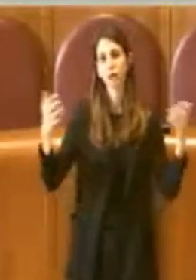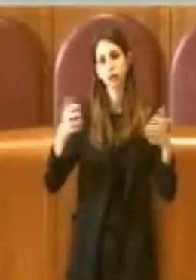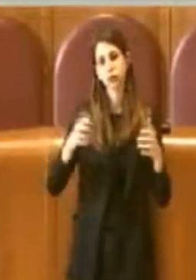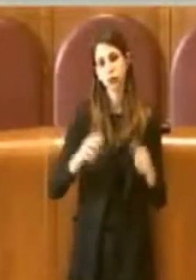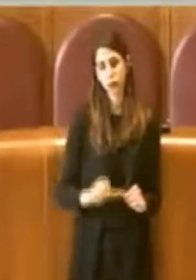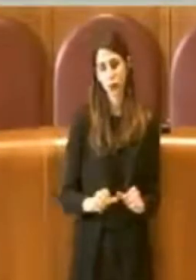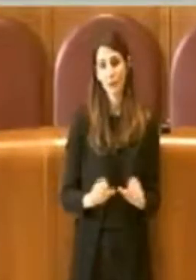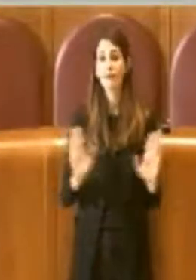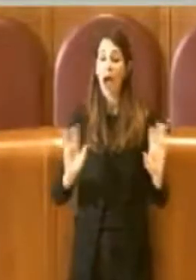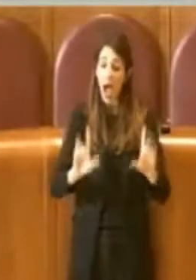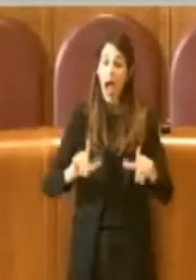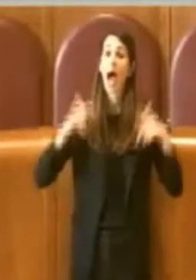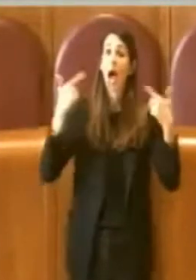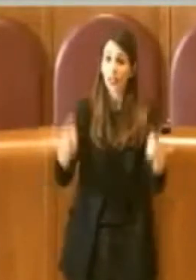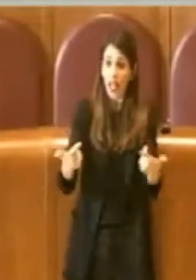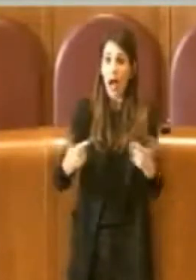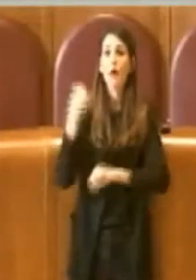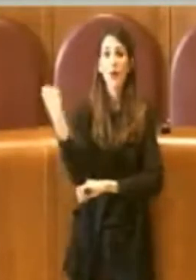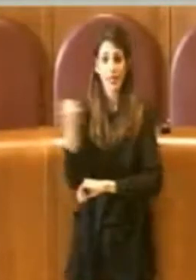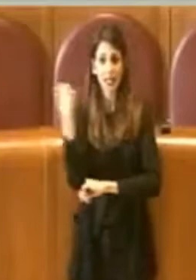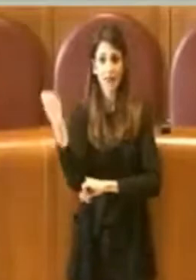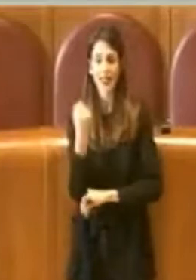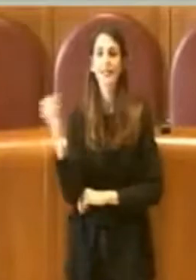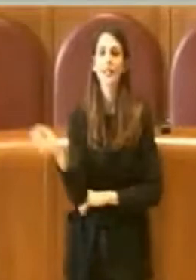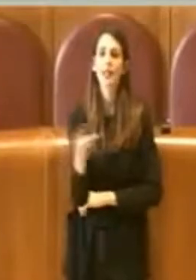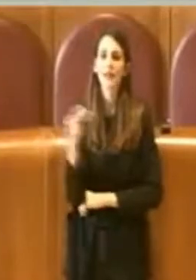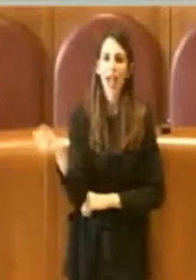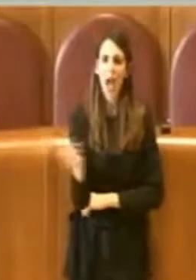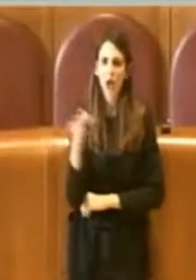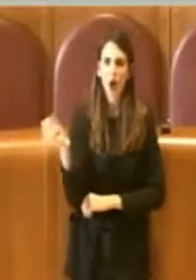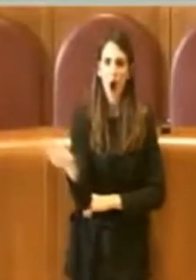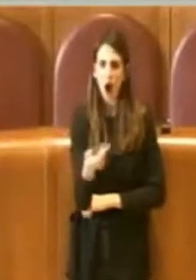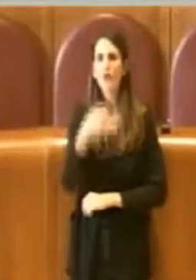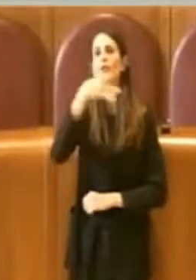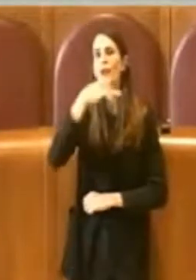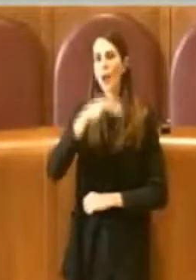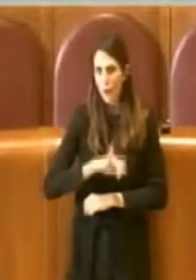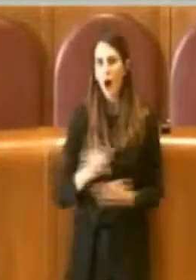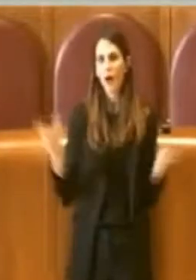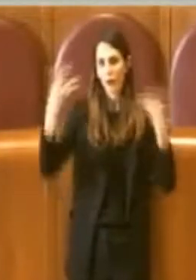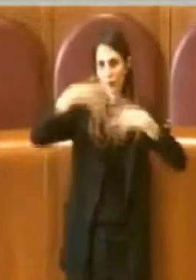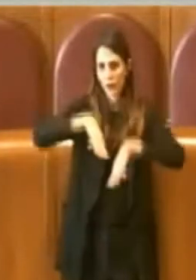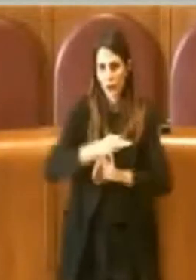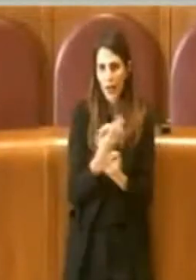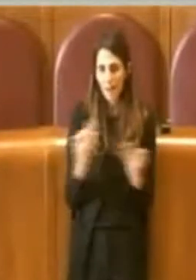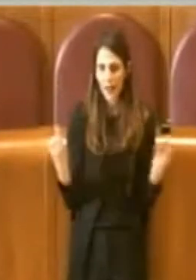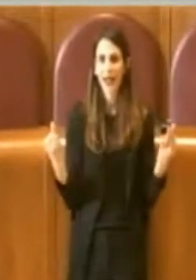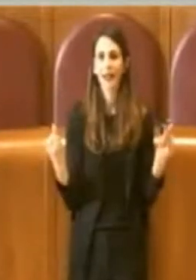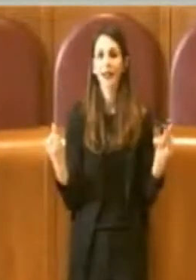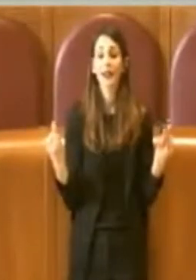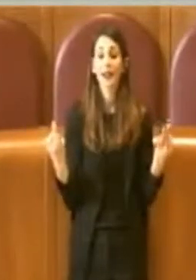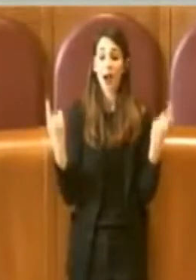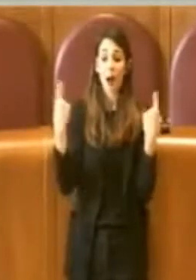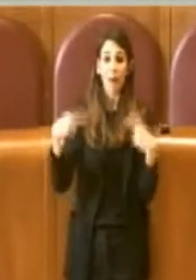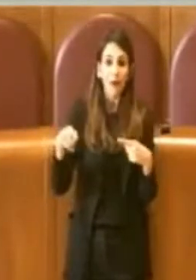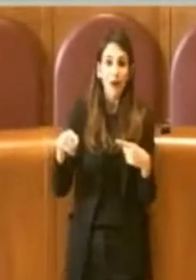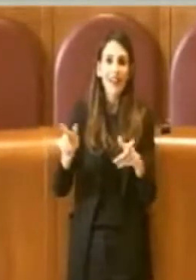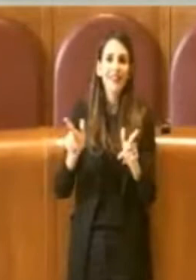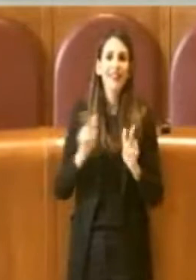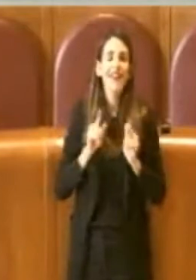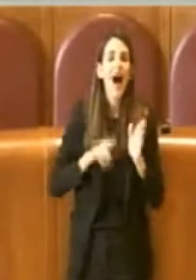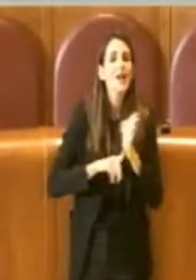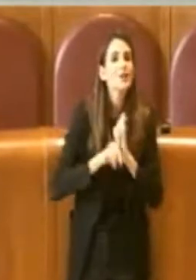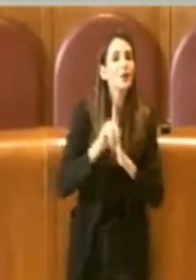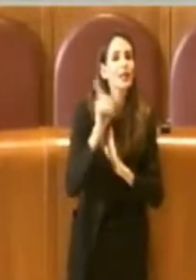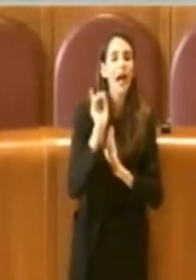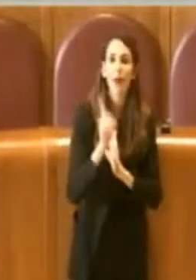alternative, infrastrutture efficienti, veloci, tram metropolitane, e dall'altro riducendo notevolmente la velocità